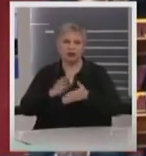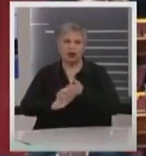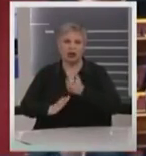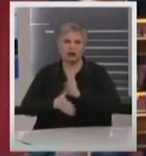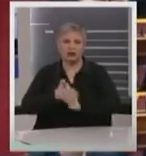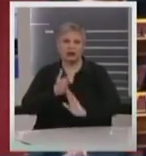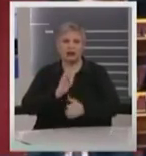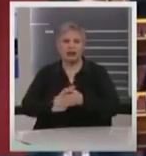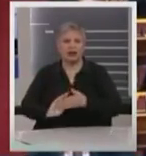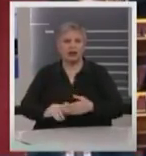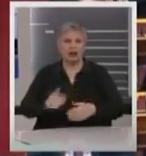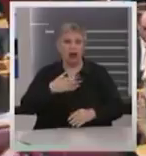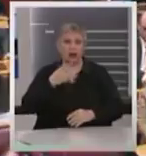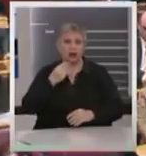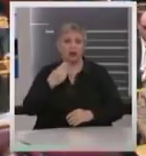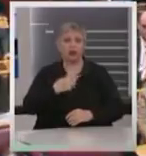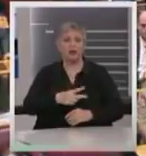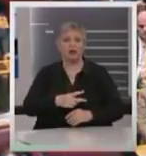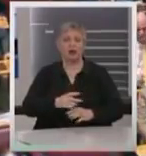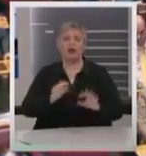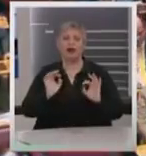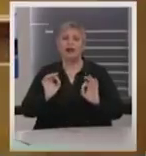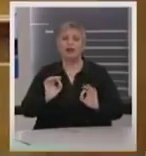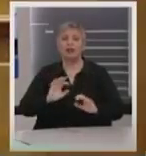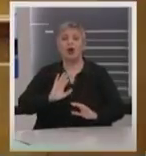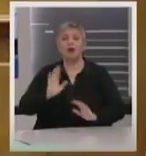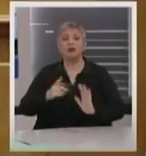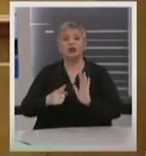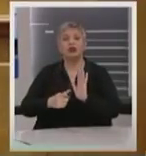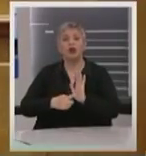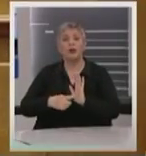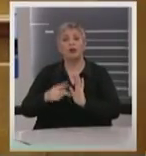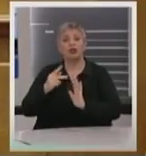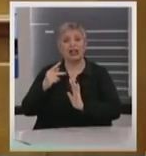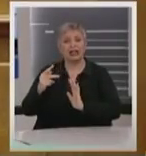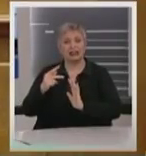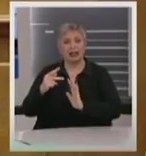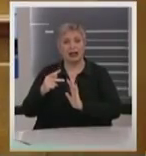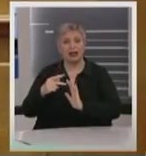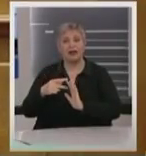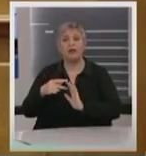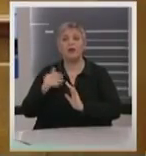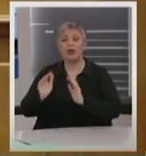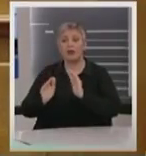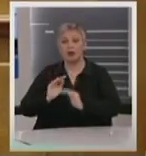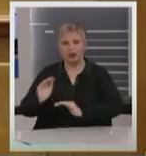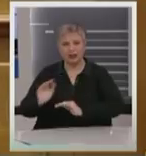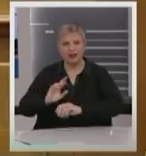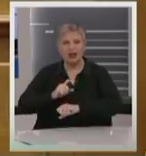Η αλήθεια είναι ότι όποιος δεν έχει υπαχθεί στον νόμο Κατσέλη είναι 100% απροστάτευτος σήμερα, κύριε